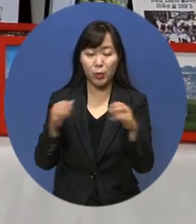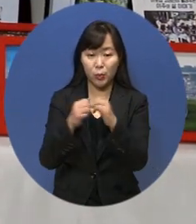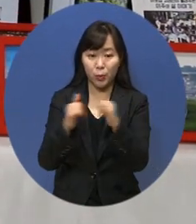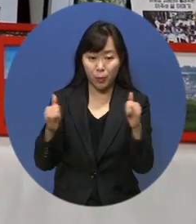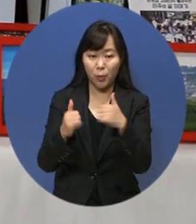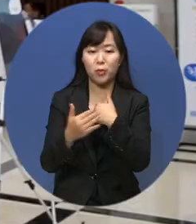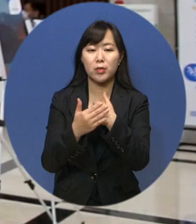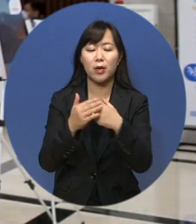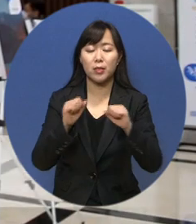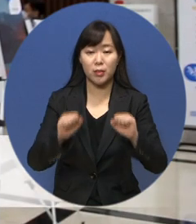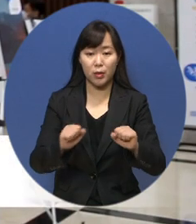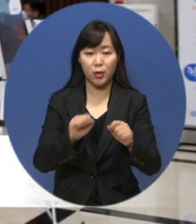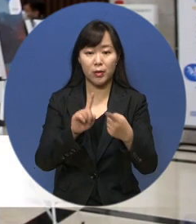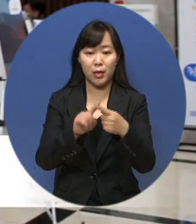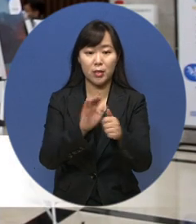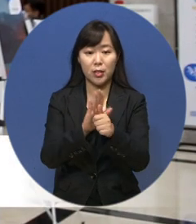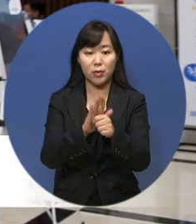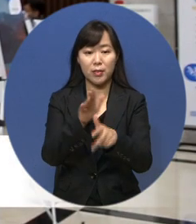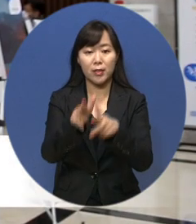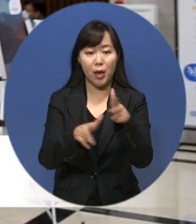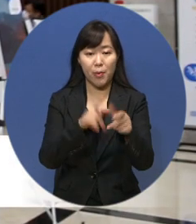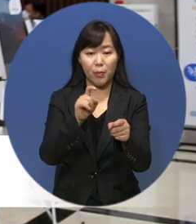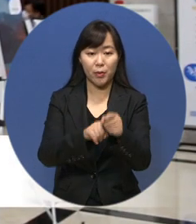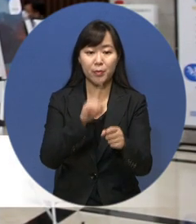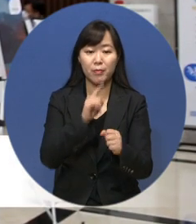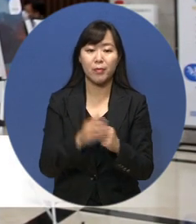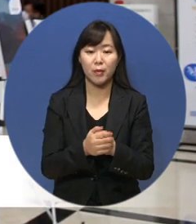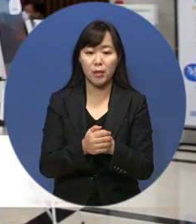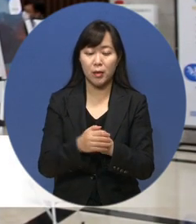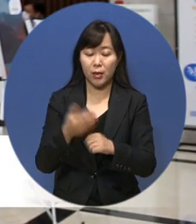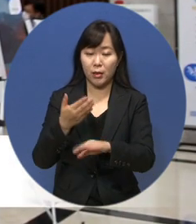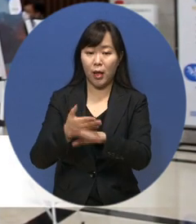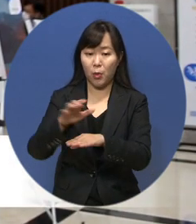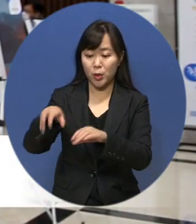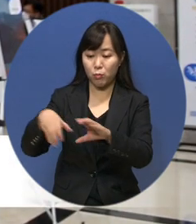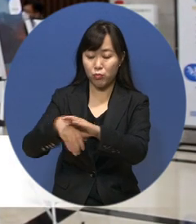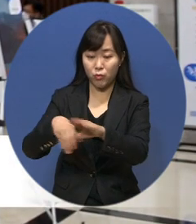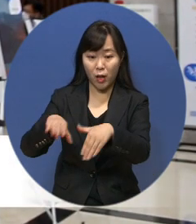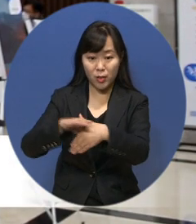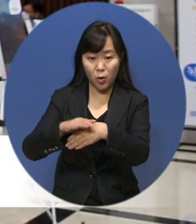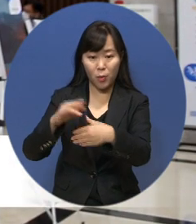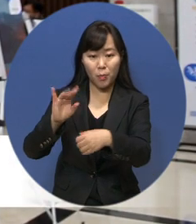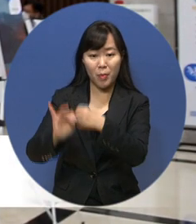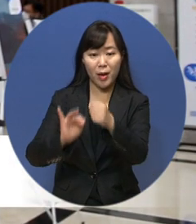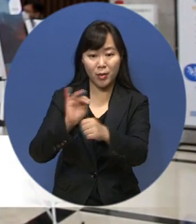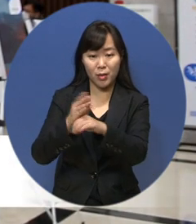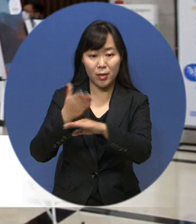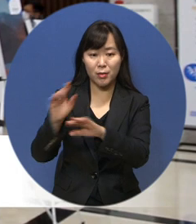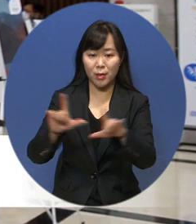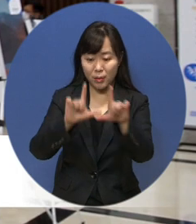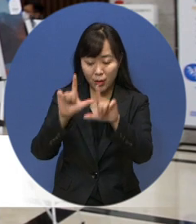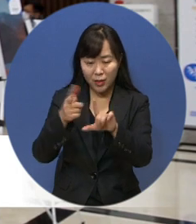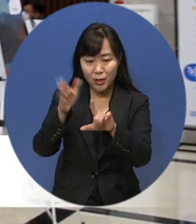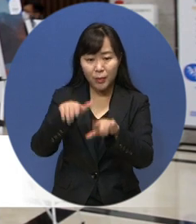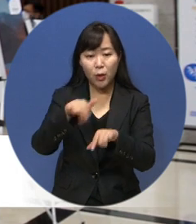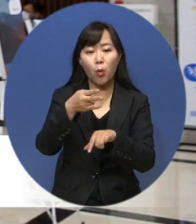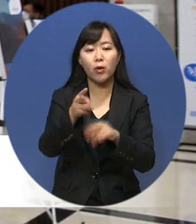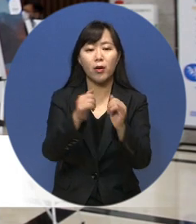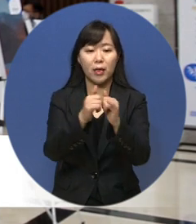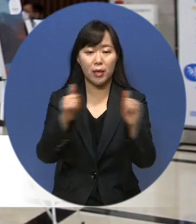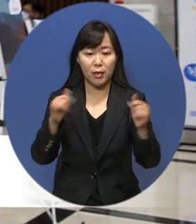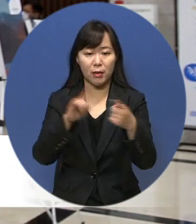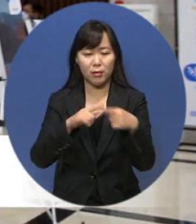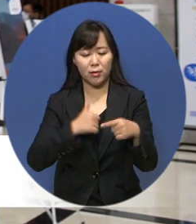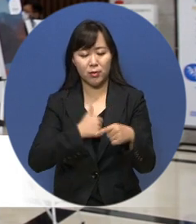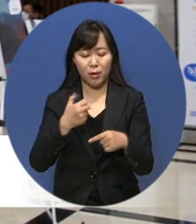일환입니다 그들은 탁 문화에서 100년 이상을 살았지만 고려인 으로서의 정체성을 가지고 살았었고